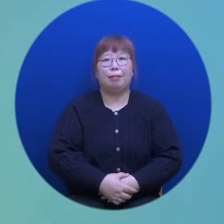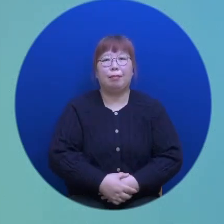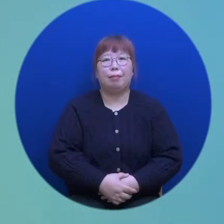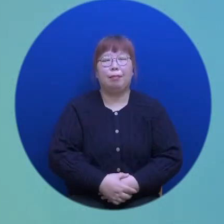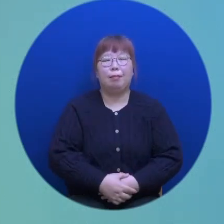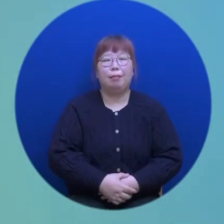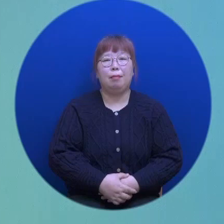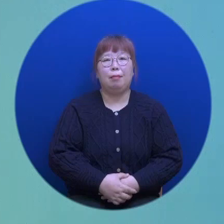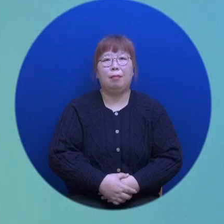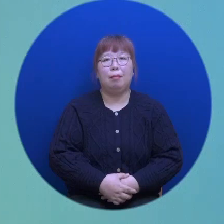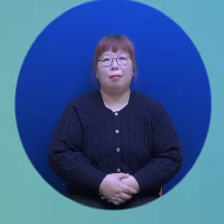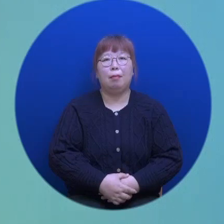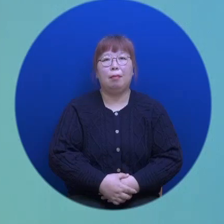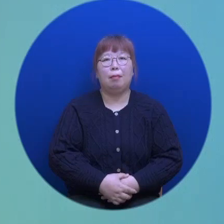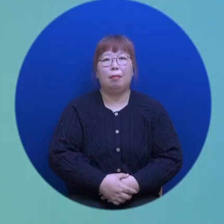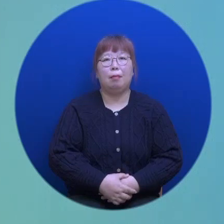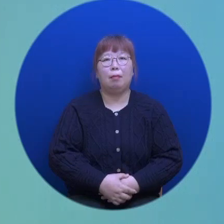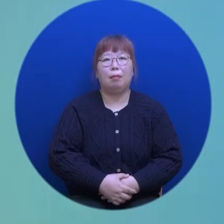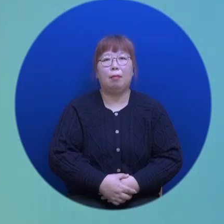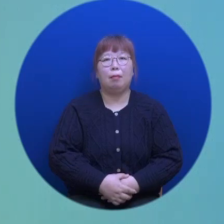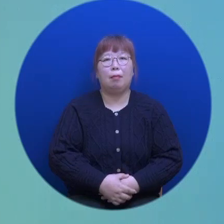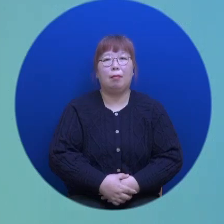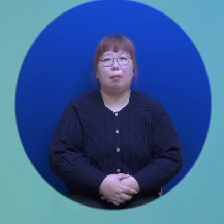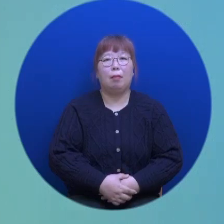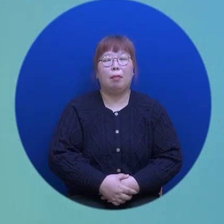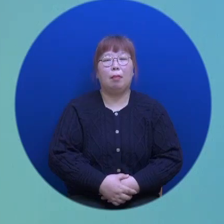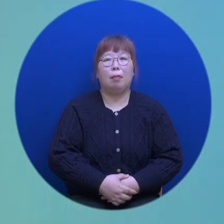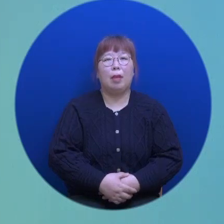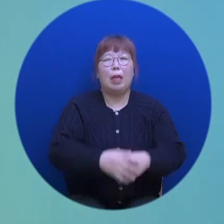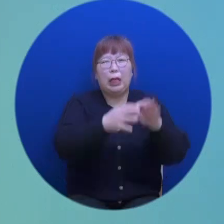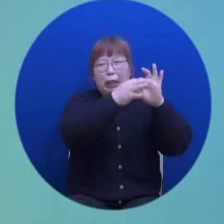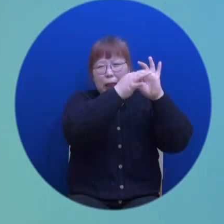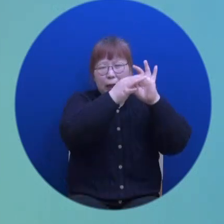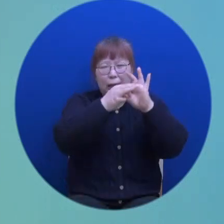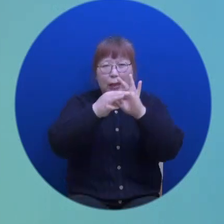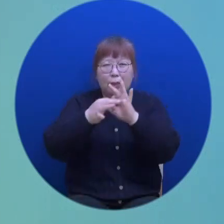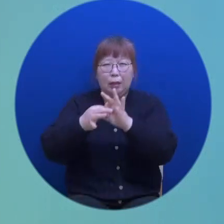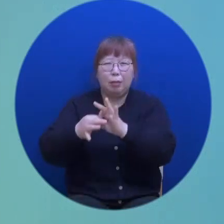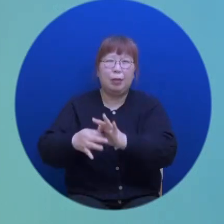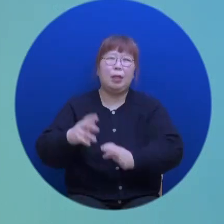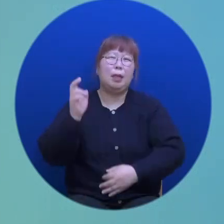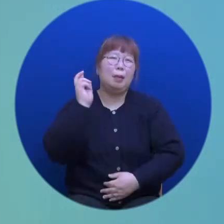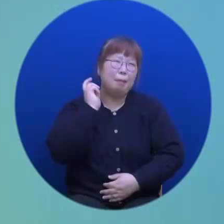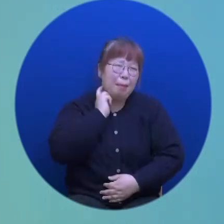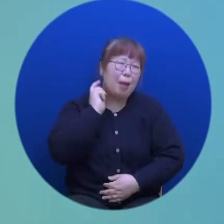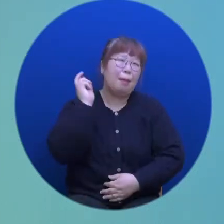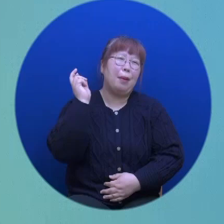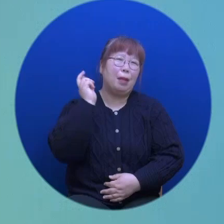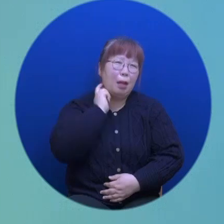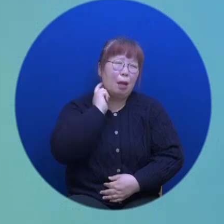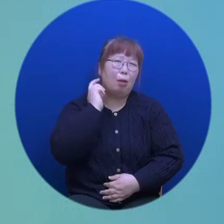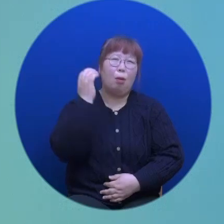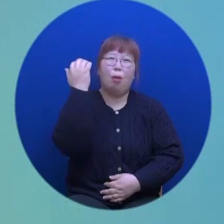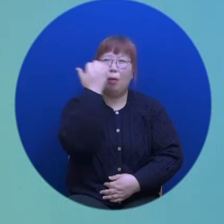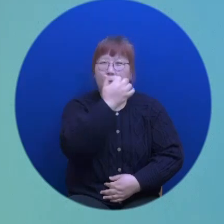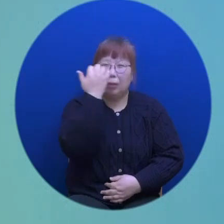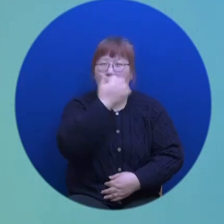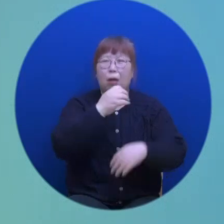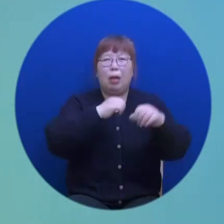겁니다. 그렇게 호세아는 끊임없이 배반하고 외도하는 그